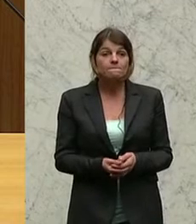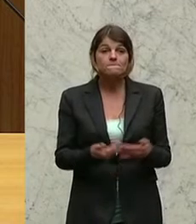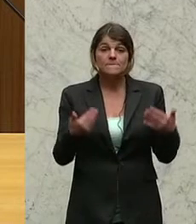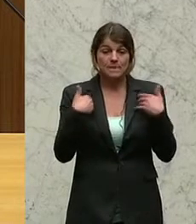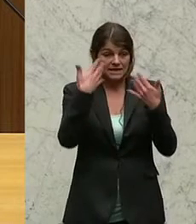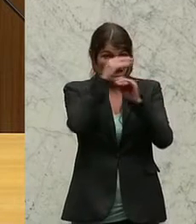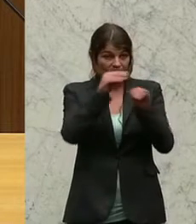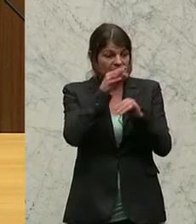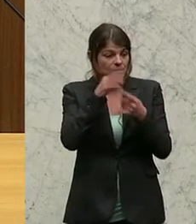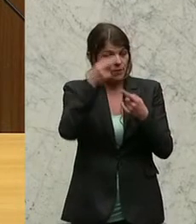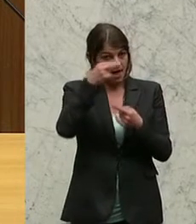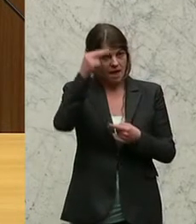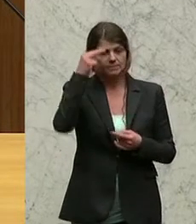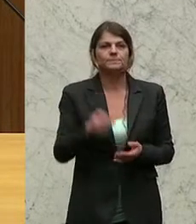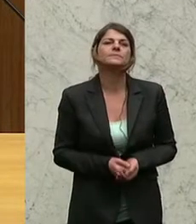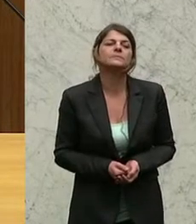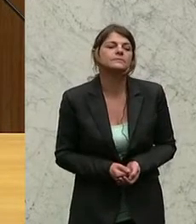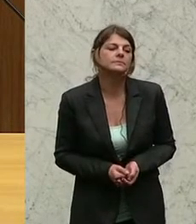Meine sehr geehrten Damen und Herren,